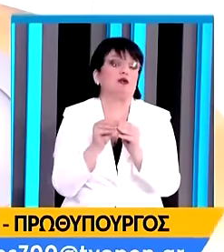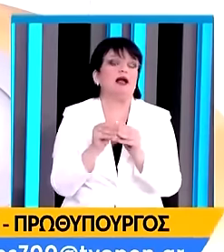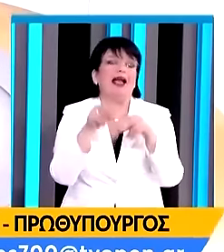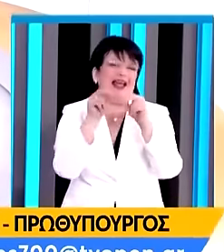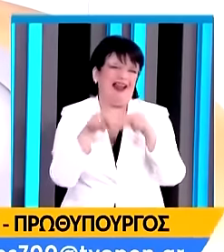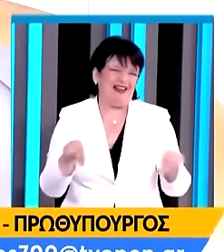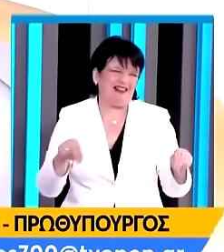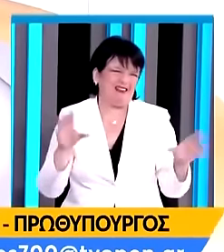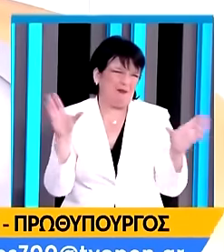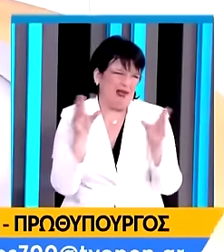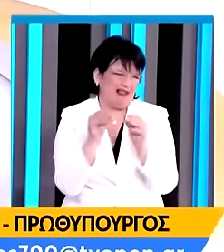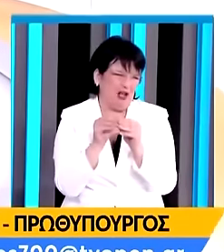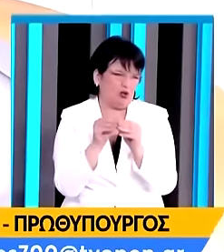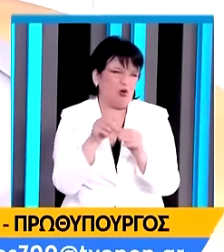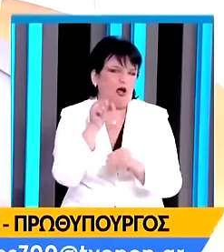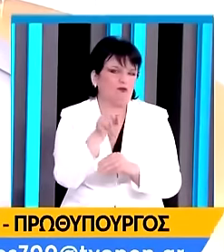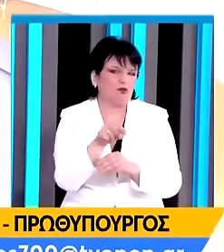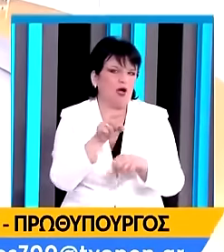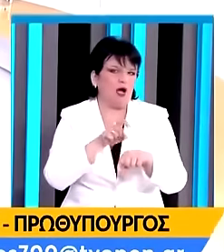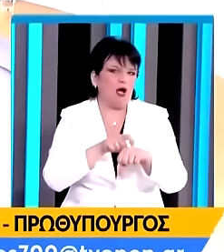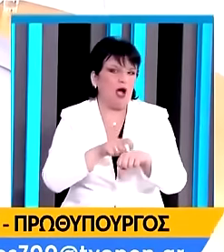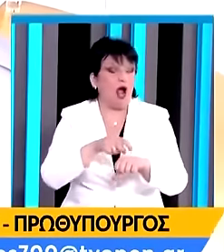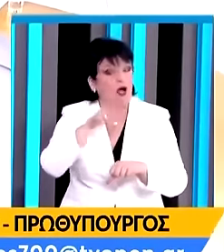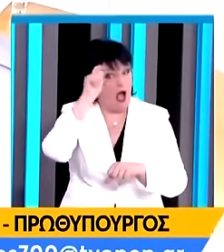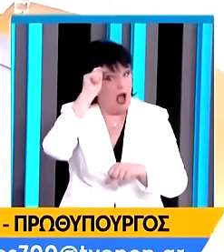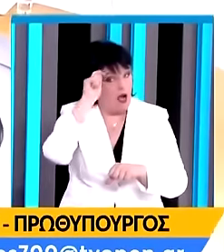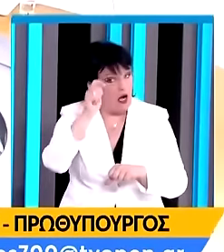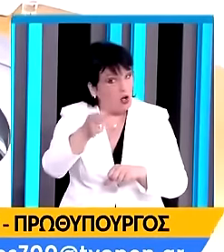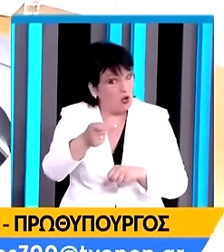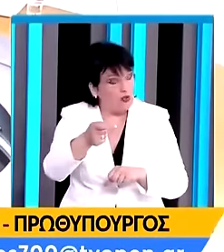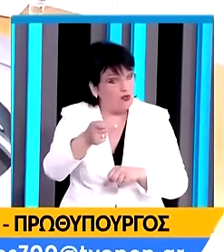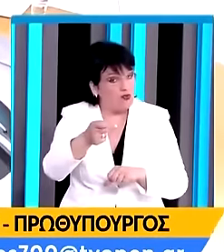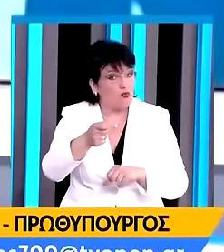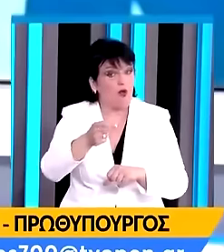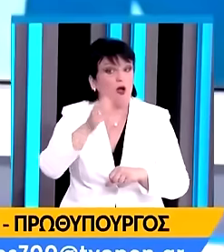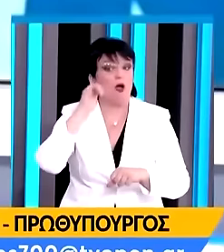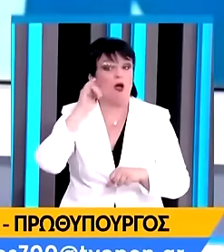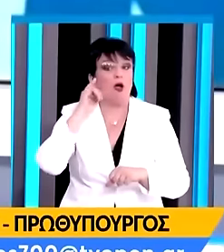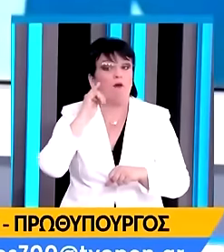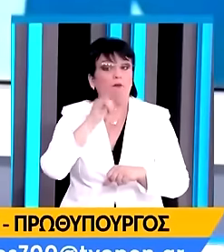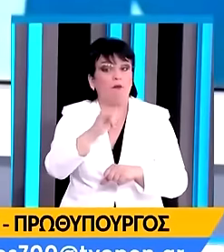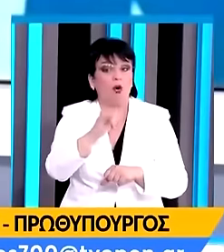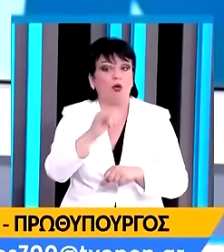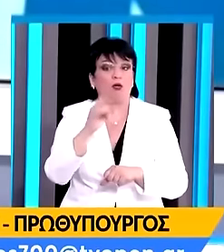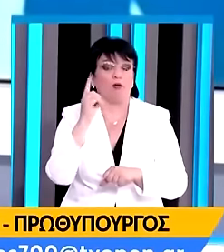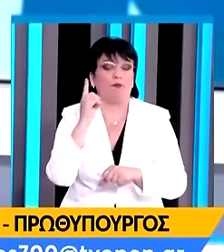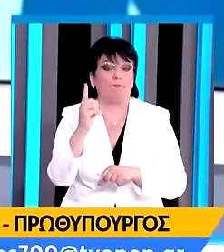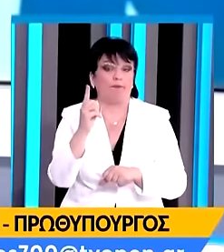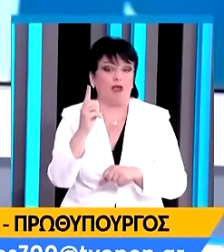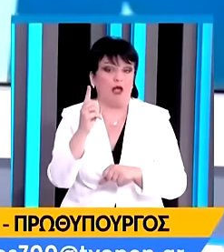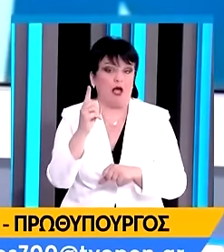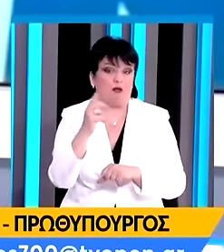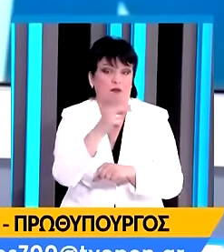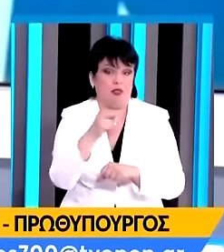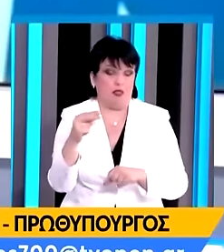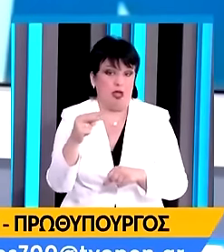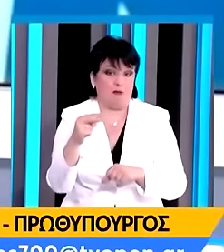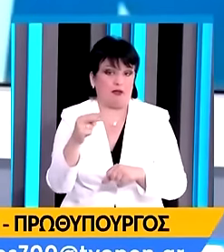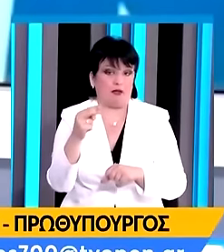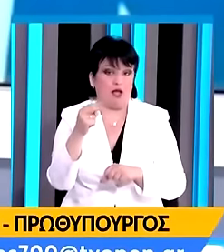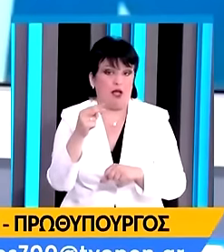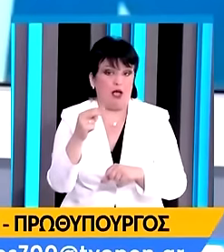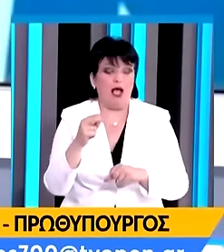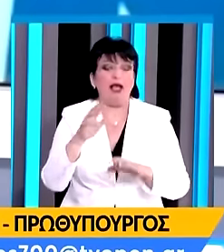δεν συζητείται από την Ελλάδα από τη στιγμή που αναγνωρίζουμε μία μόνη διαφορά. Ενώ στα ζητήματα τα οποία αφορούν